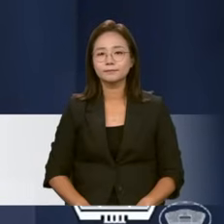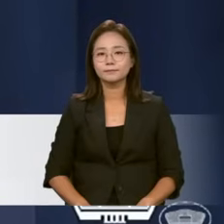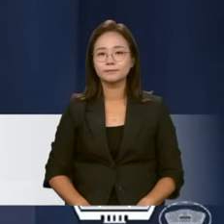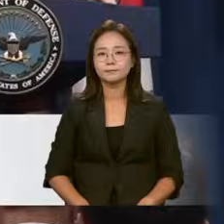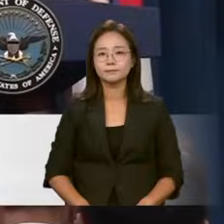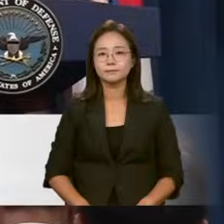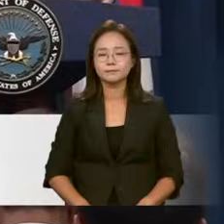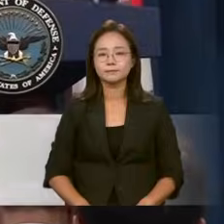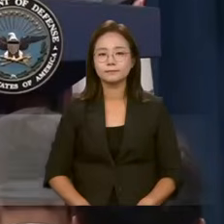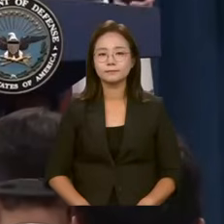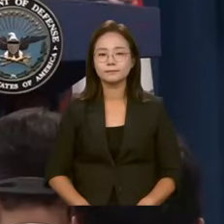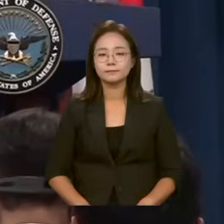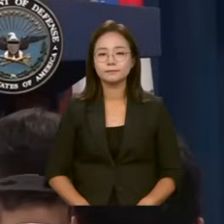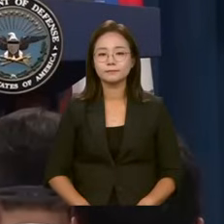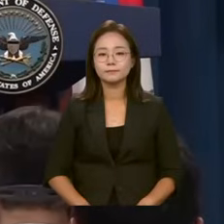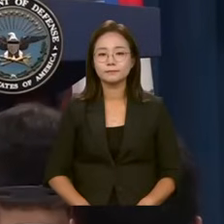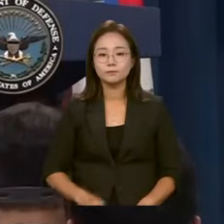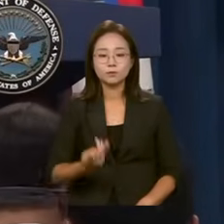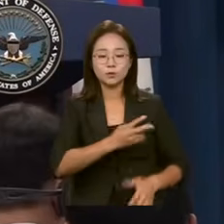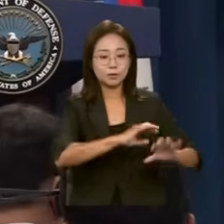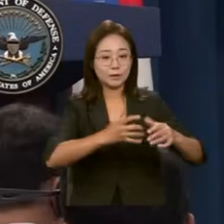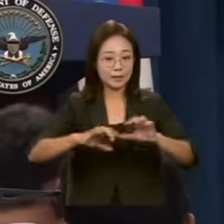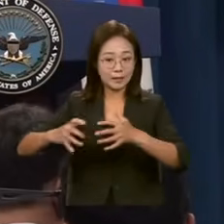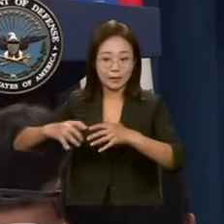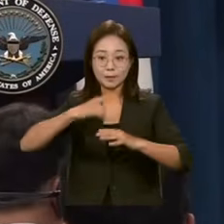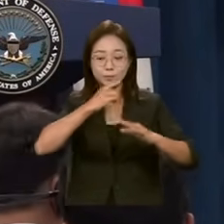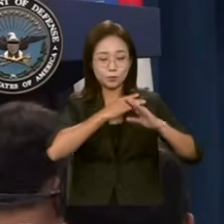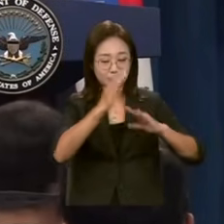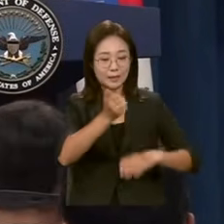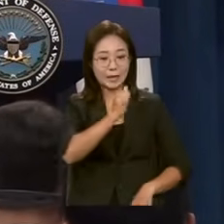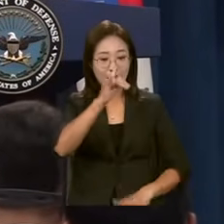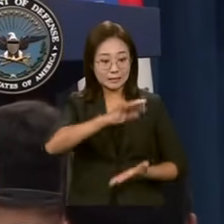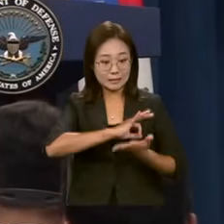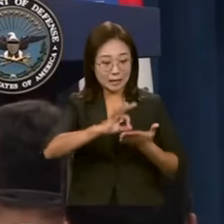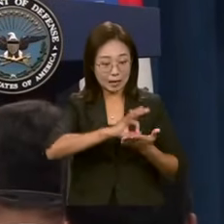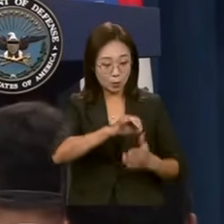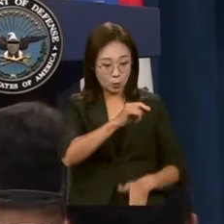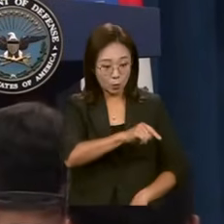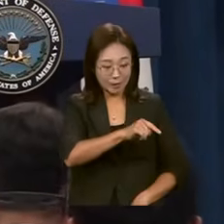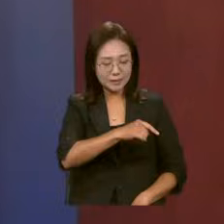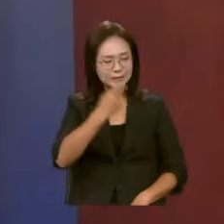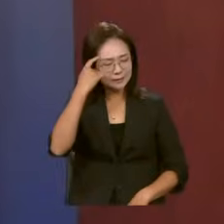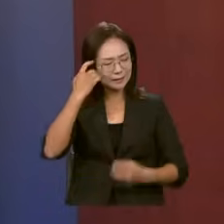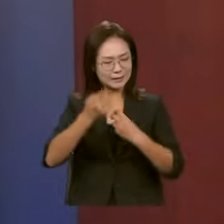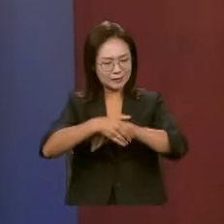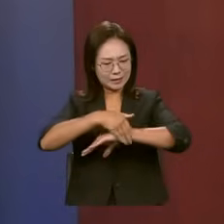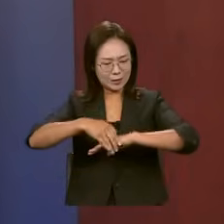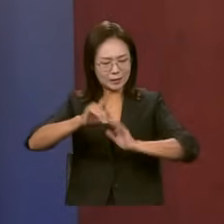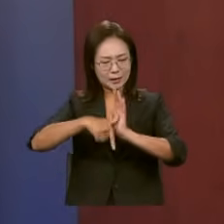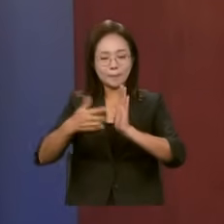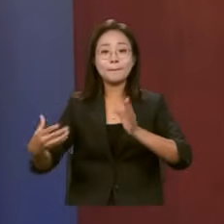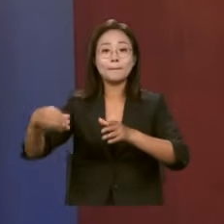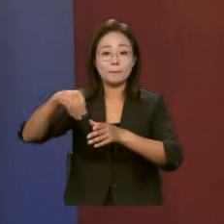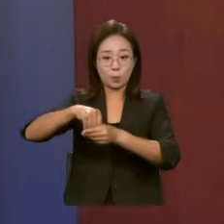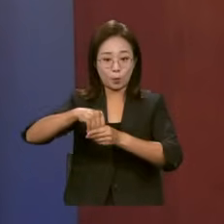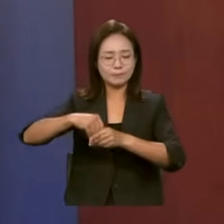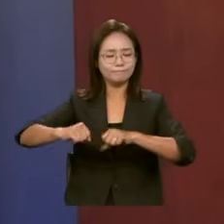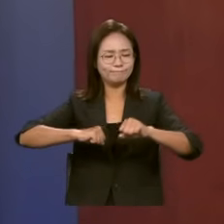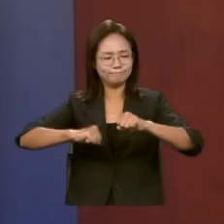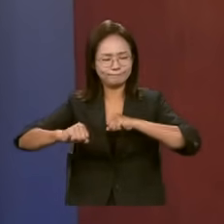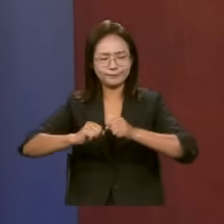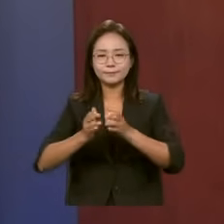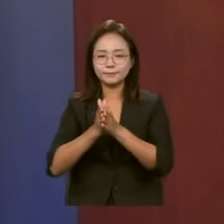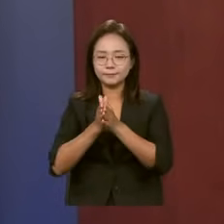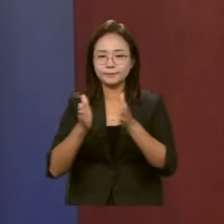촉구합니다 양국 장관은 또 북한의 핵사용 시나리오를 연합사 작정 계획에 포함하기로 하고 본격적인 작업에